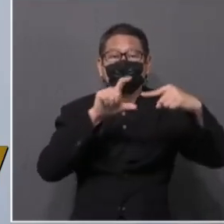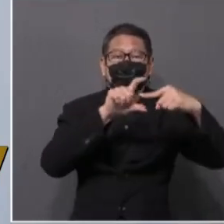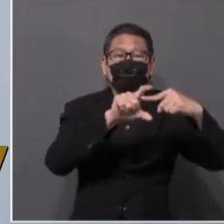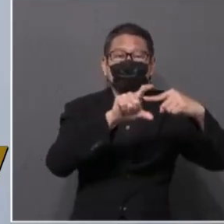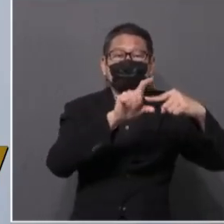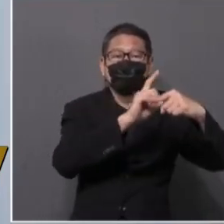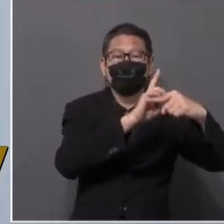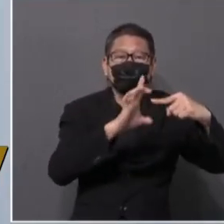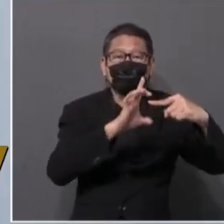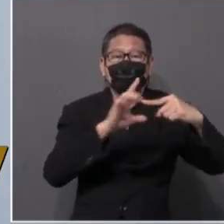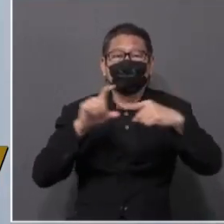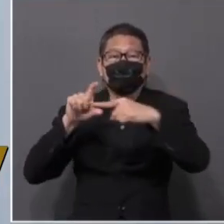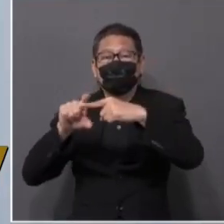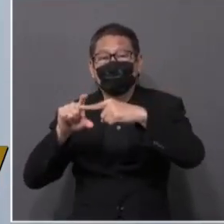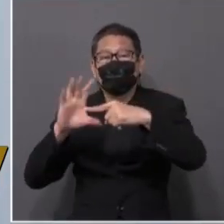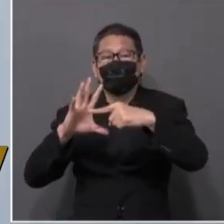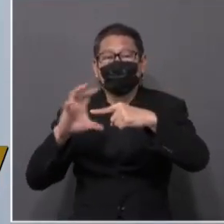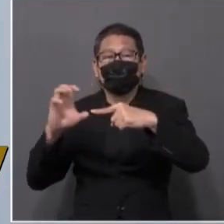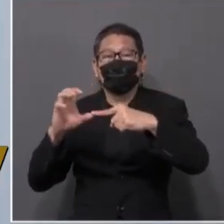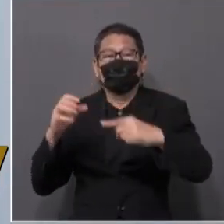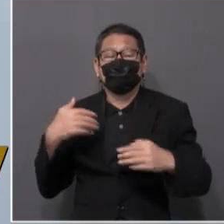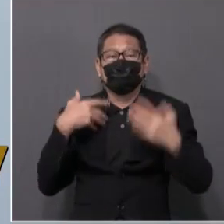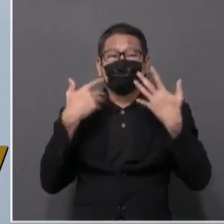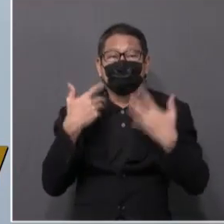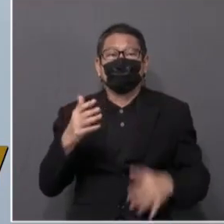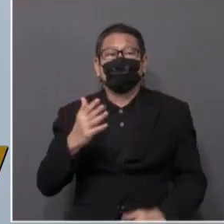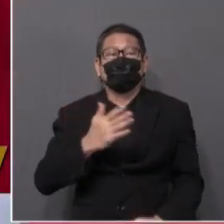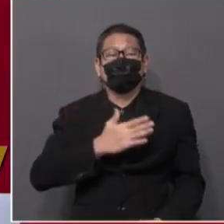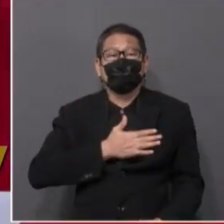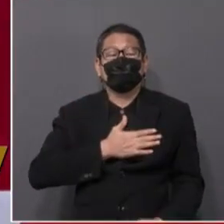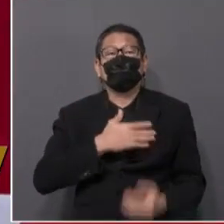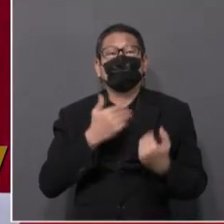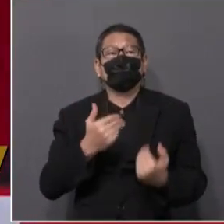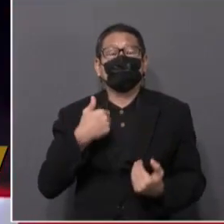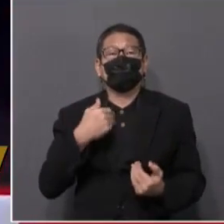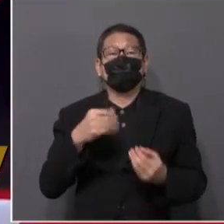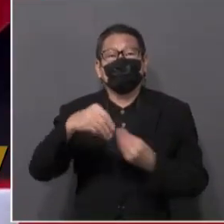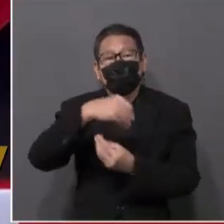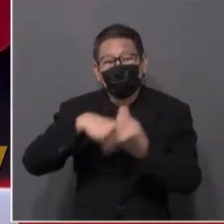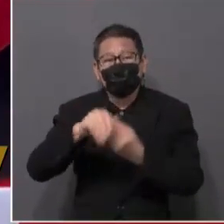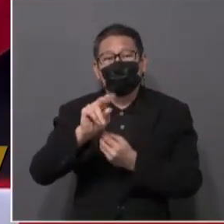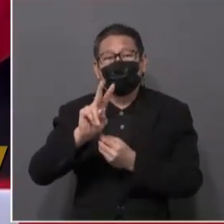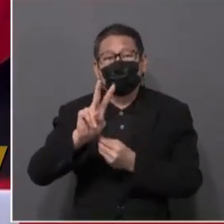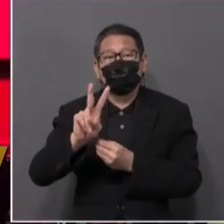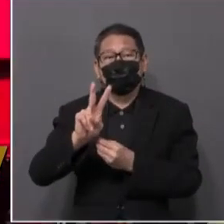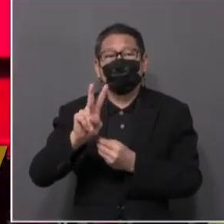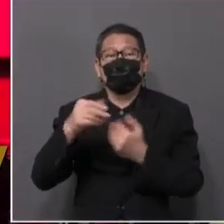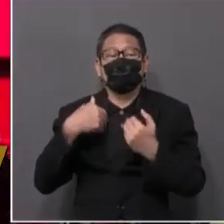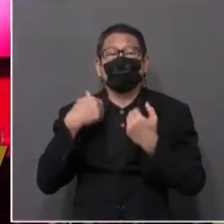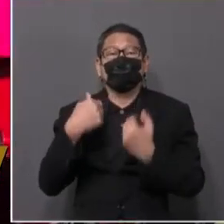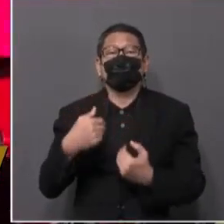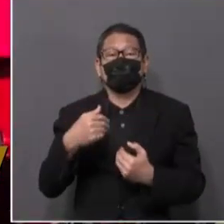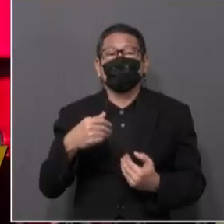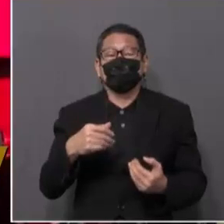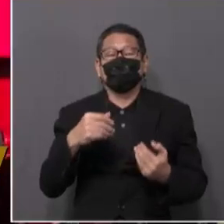500 หมอรอวีเกืบจะเป็ เจ็ผู้คายัษ์มาแล้นะเพราวาในวาระ 2 ในสัภา หมอรอวีบอกวา